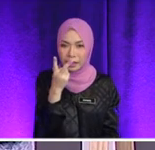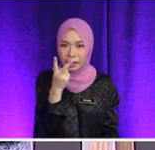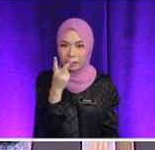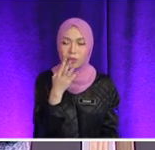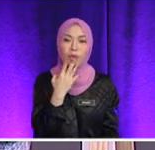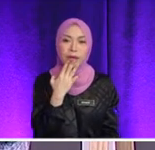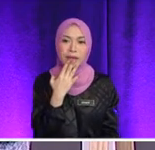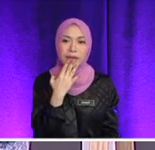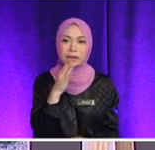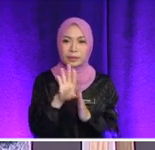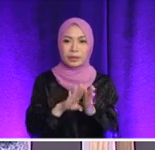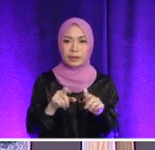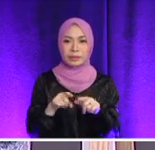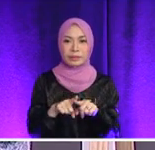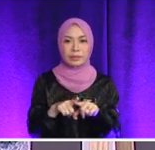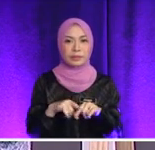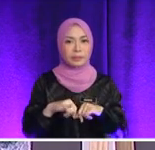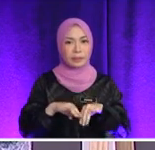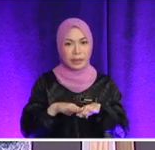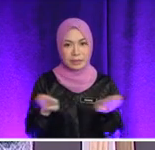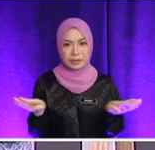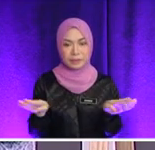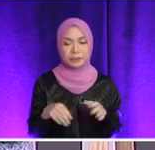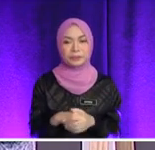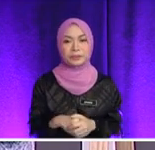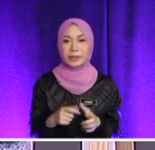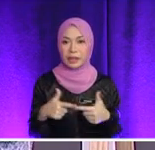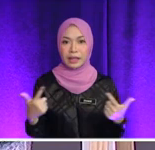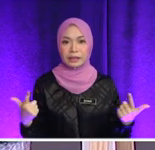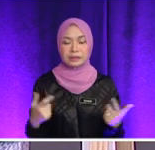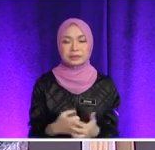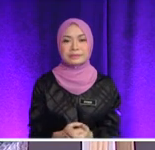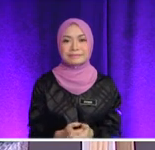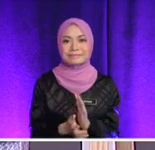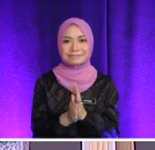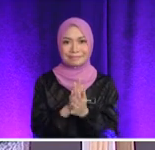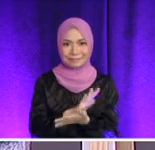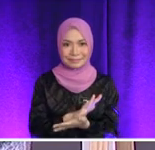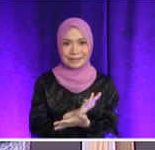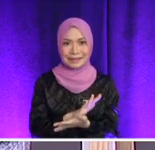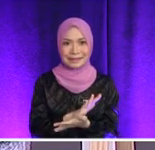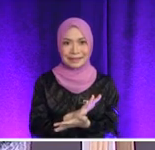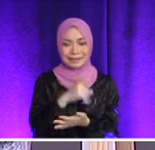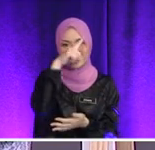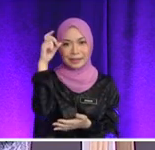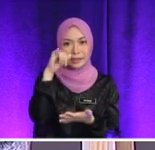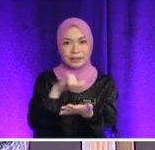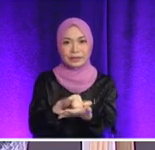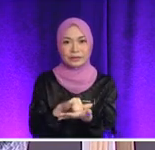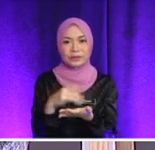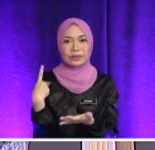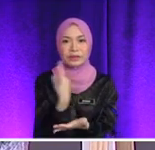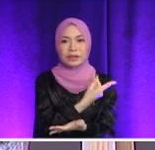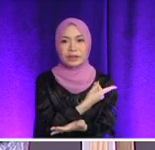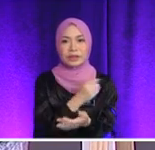yang dilihat dari kacamata kita sendiri oke sebab itu yang kita selipkan di situ oke